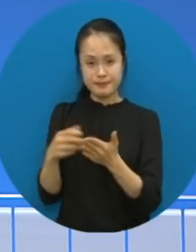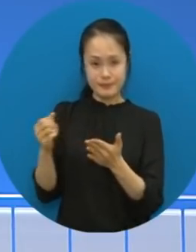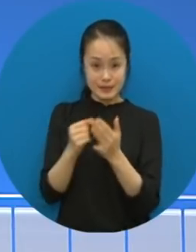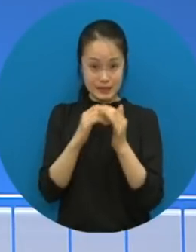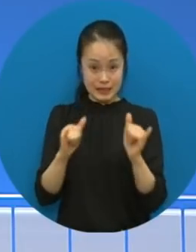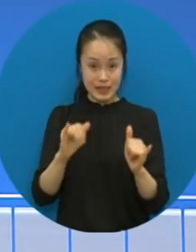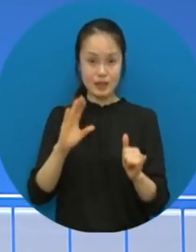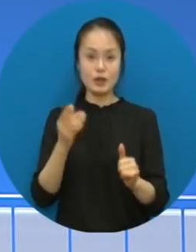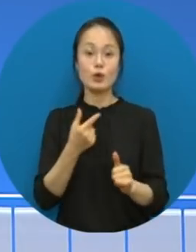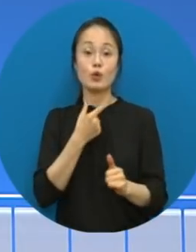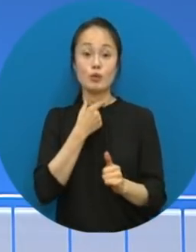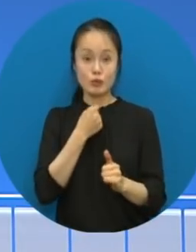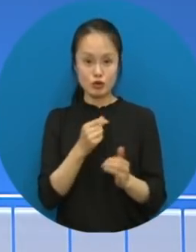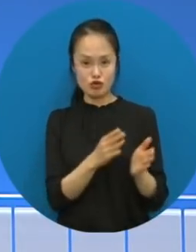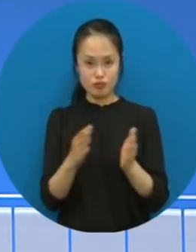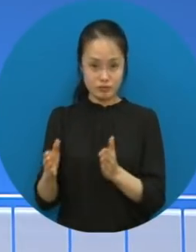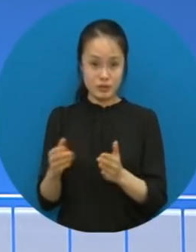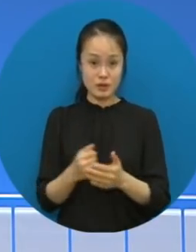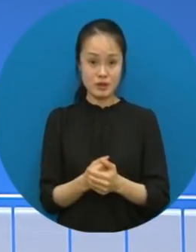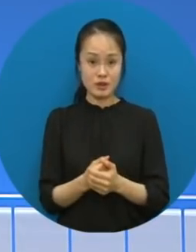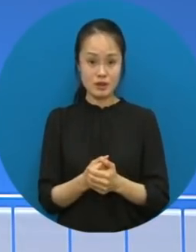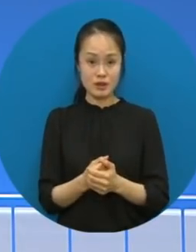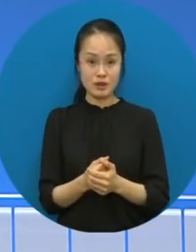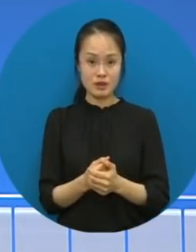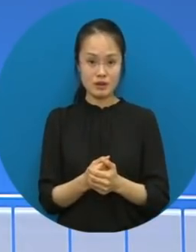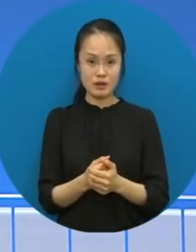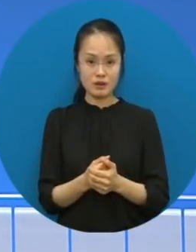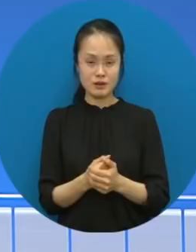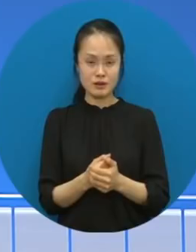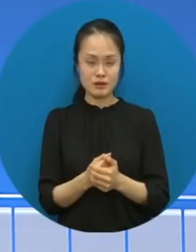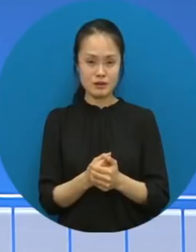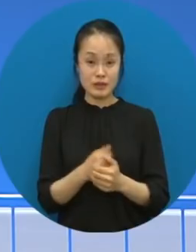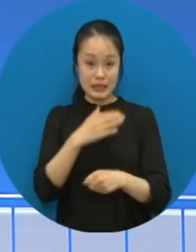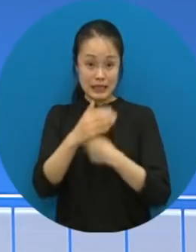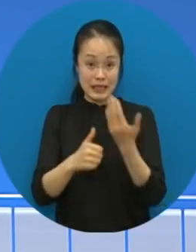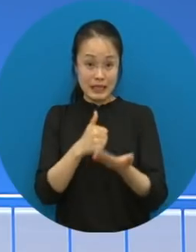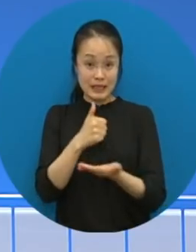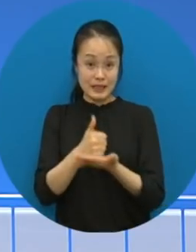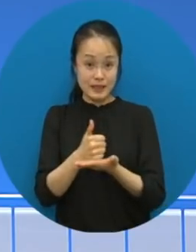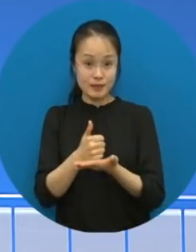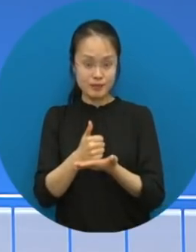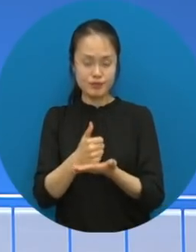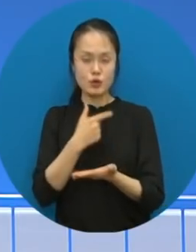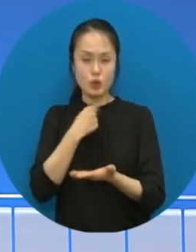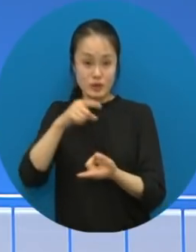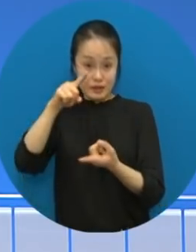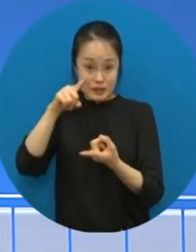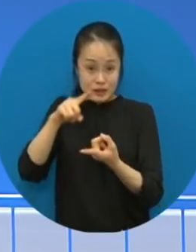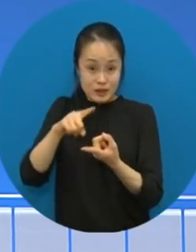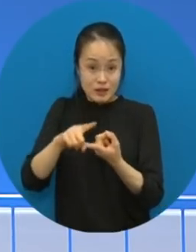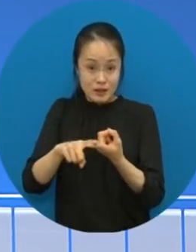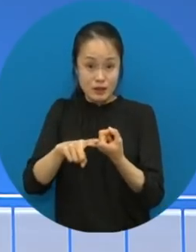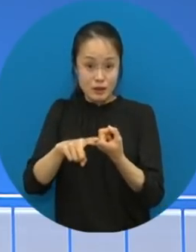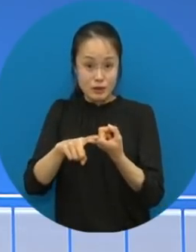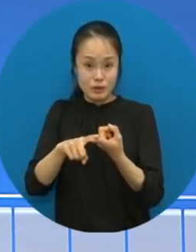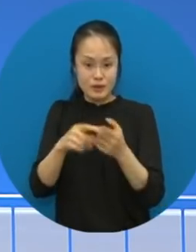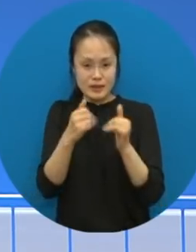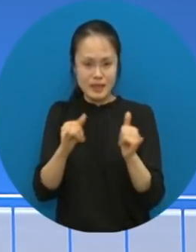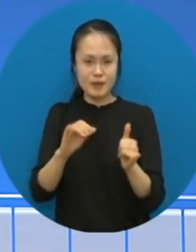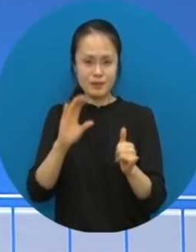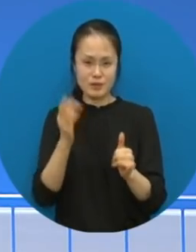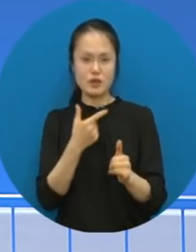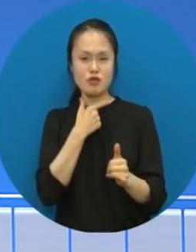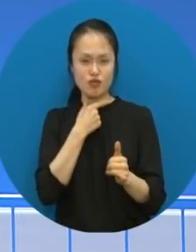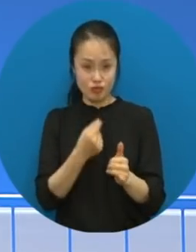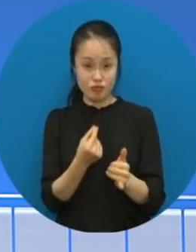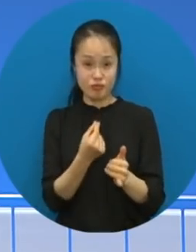less than 1%, 1% 이하의 사람들로 하나님이 세우시고 그들을 하나님께서